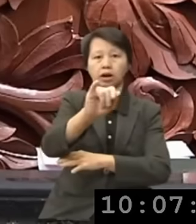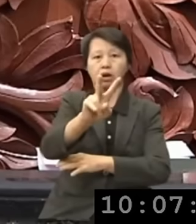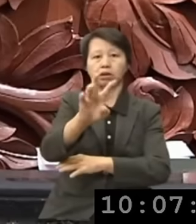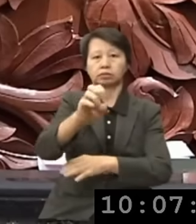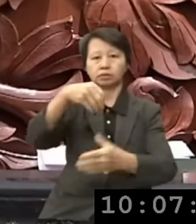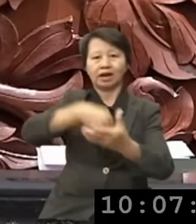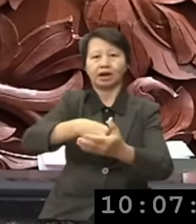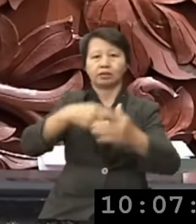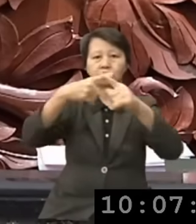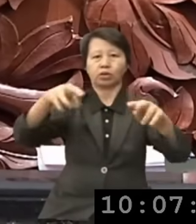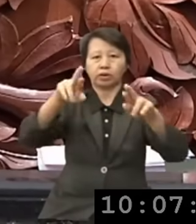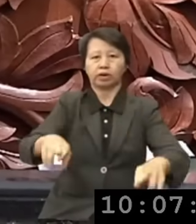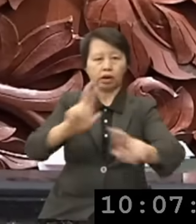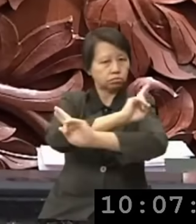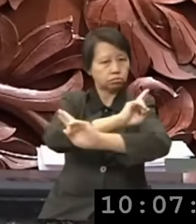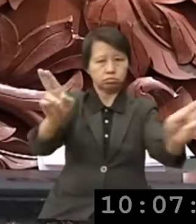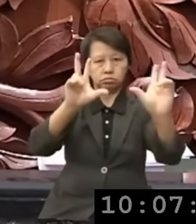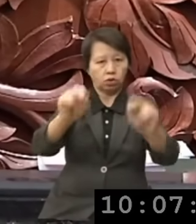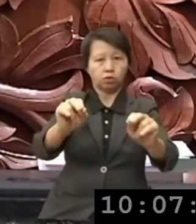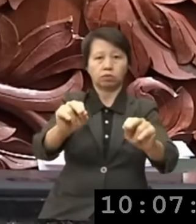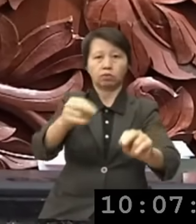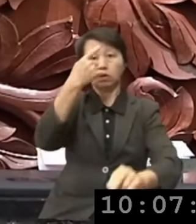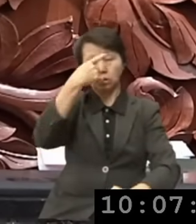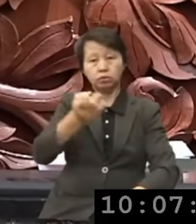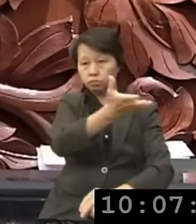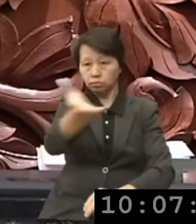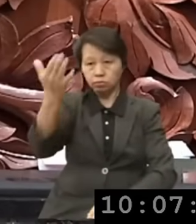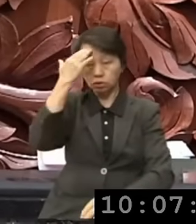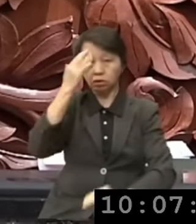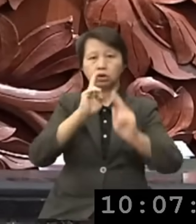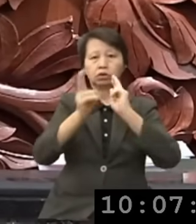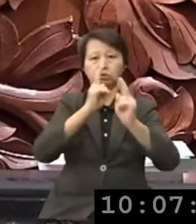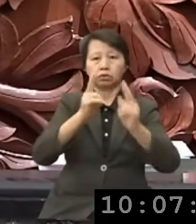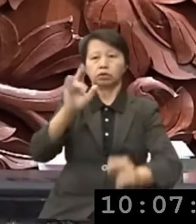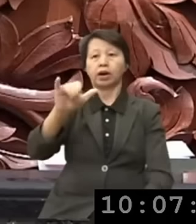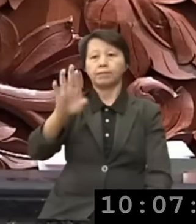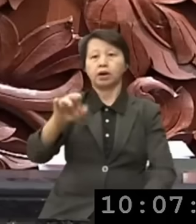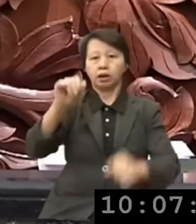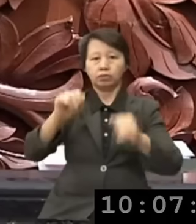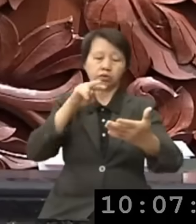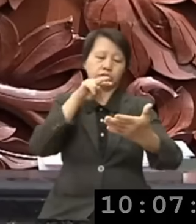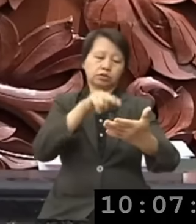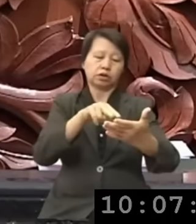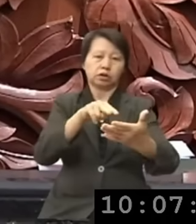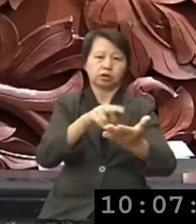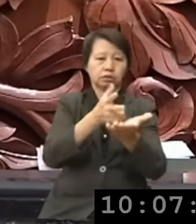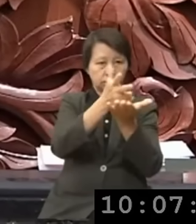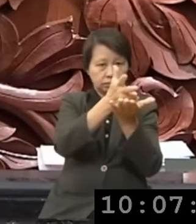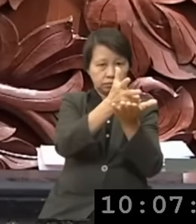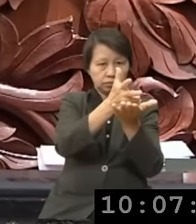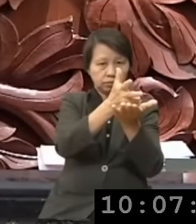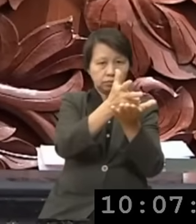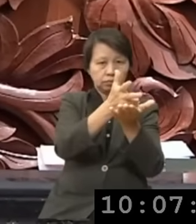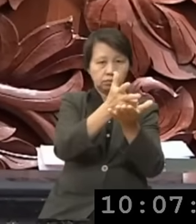dewan rakyat untuk maklumanucapan berhormatleh Tun melalui siaran langsung